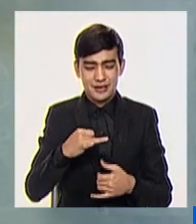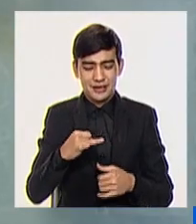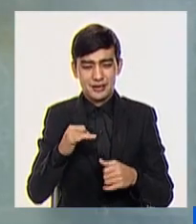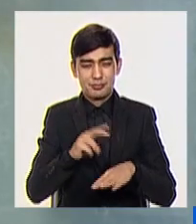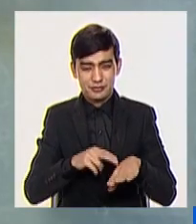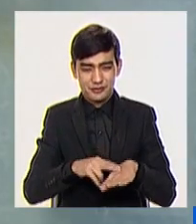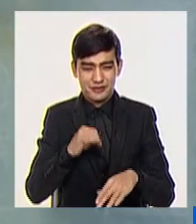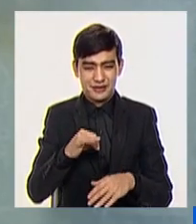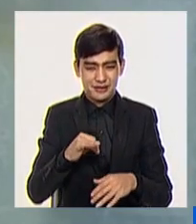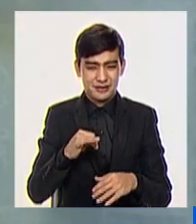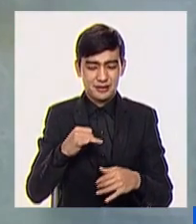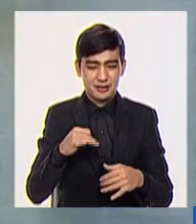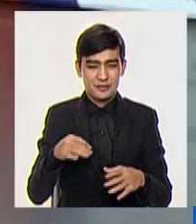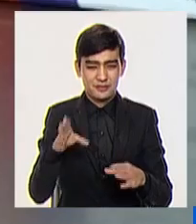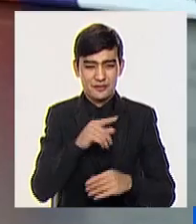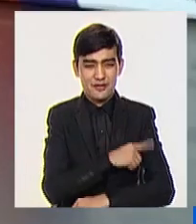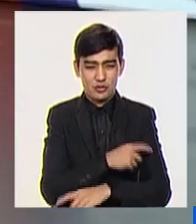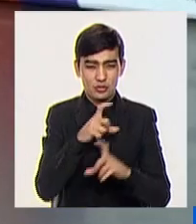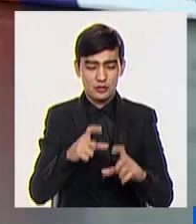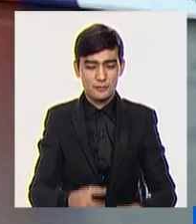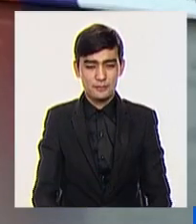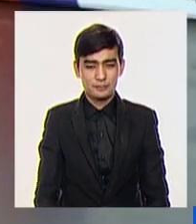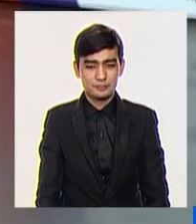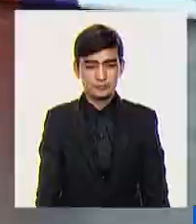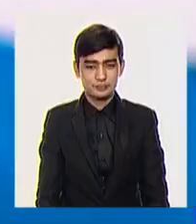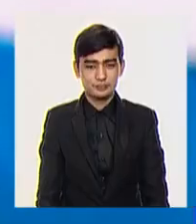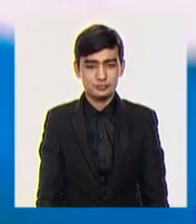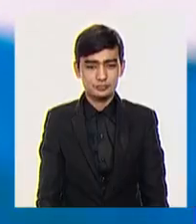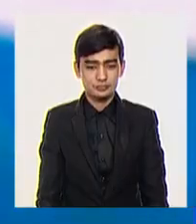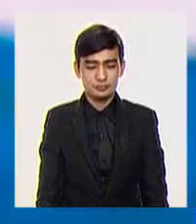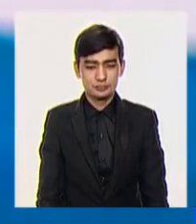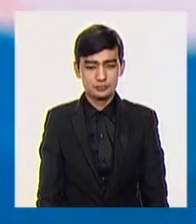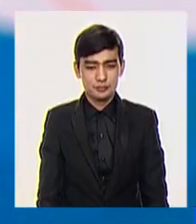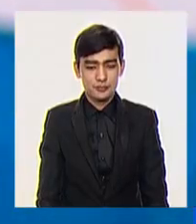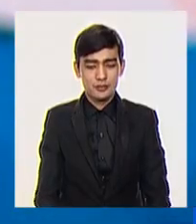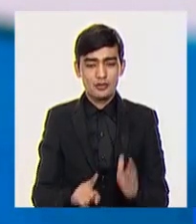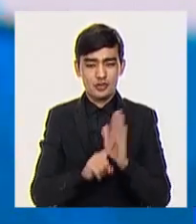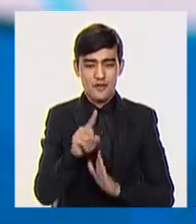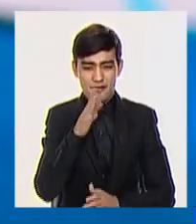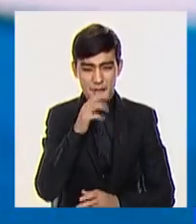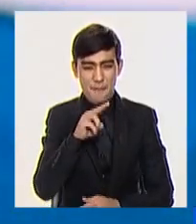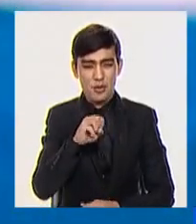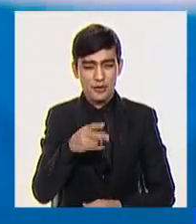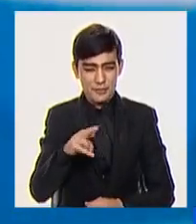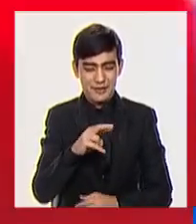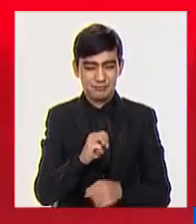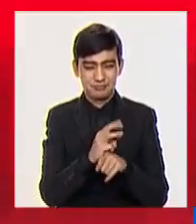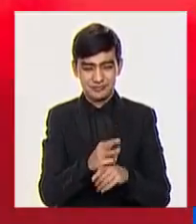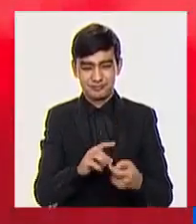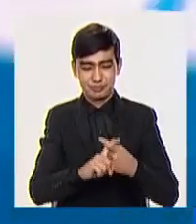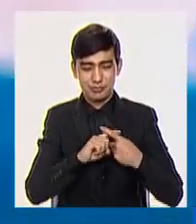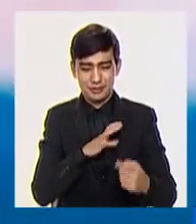Людмила Батюшкина, Ирина Нинашева, Информбюро, Карагандинская область. С начала пандемии коронавирусом заразились